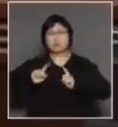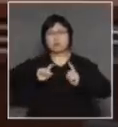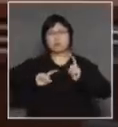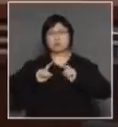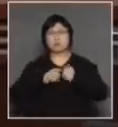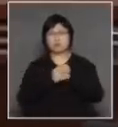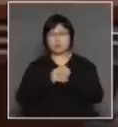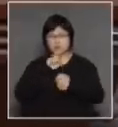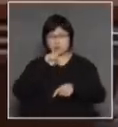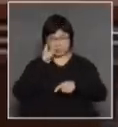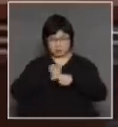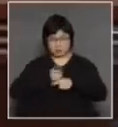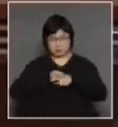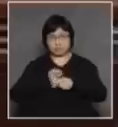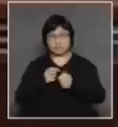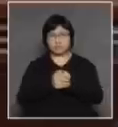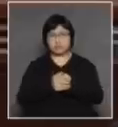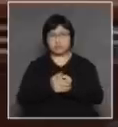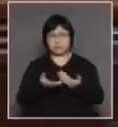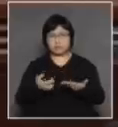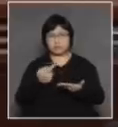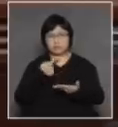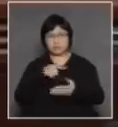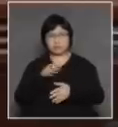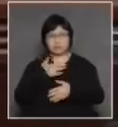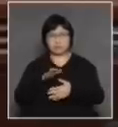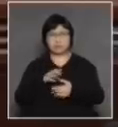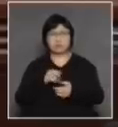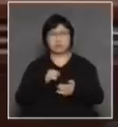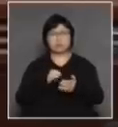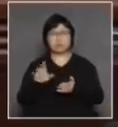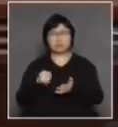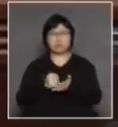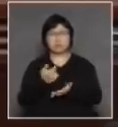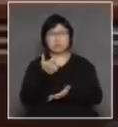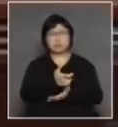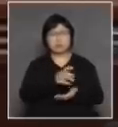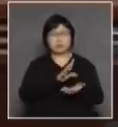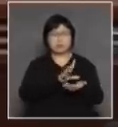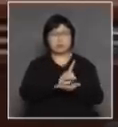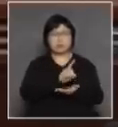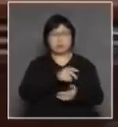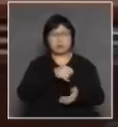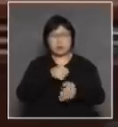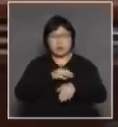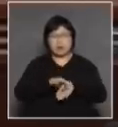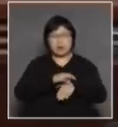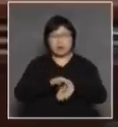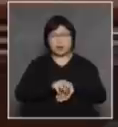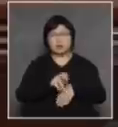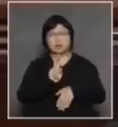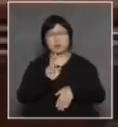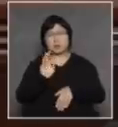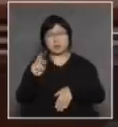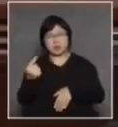咁如果係真嘅咁嘅時候咧，就可能真係唔需要依個職位，都為我哋納稅人最少一年可以慳翻幾百萬。